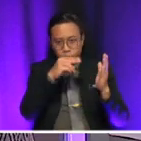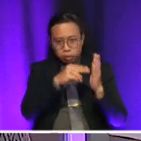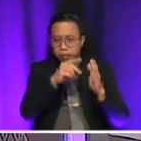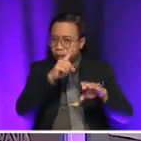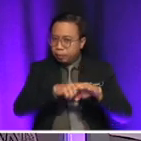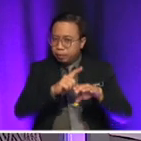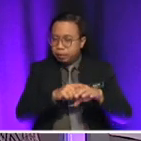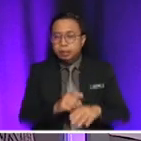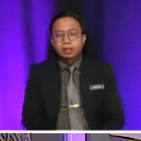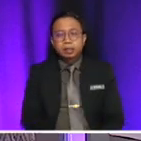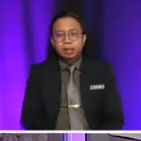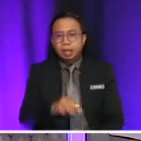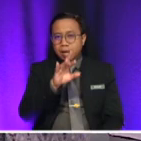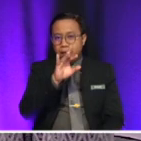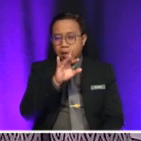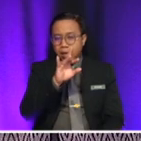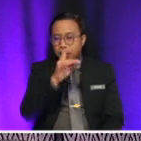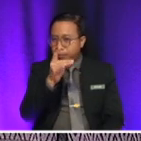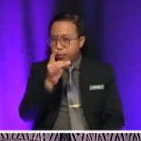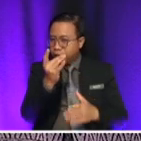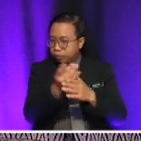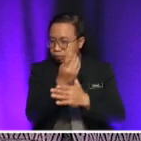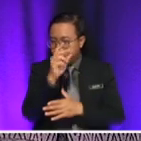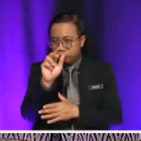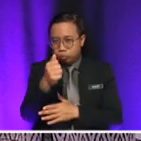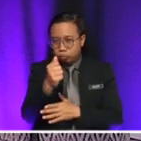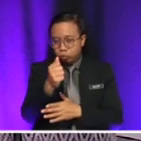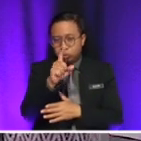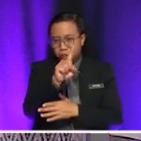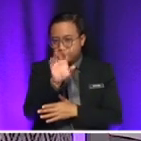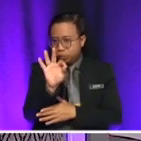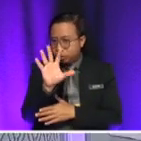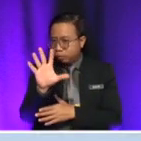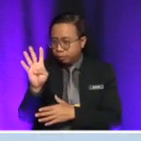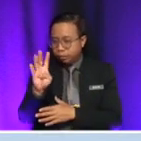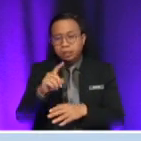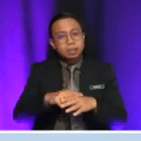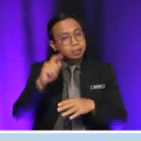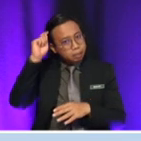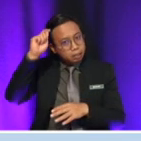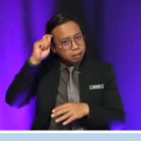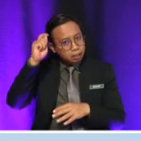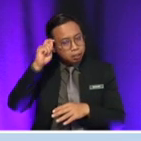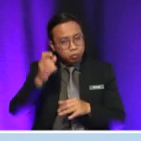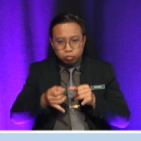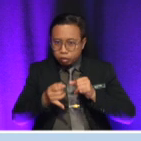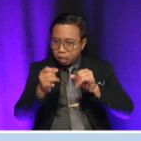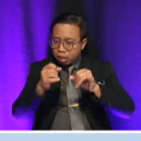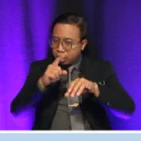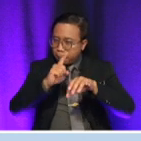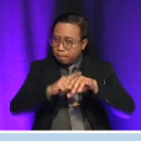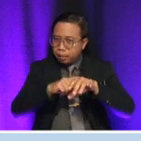minta maaf 18 membeli 54 makin mani kalian di Trengganu dijalankan pada